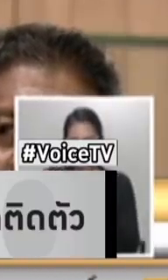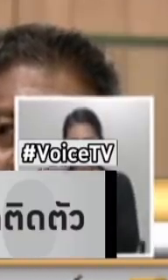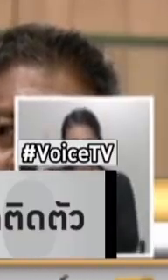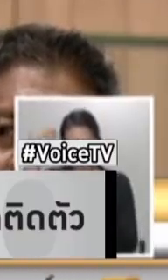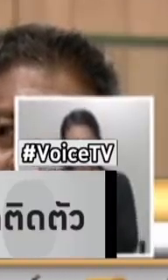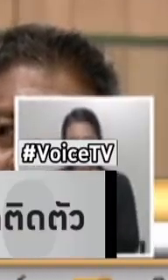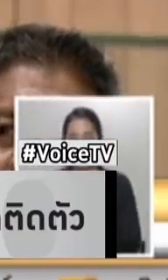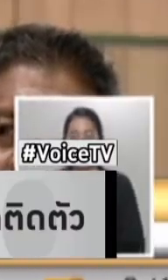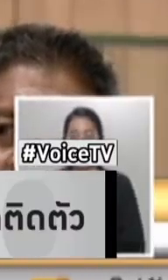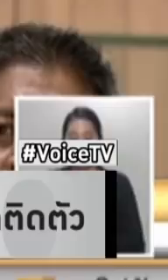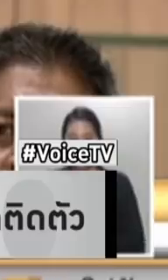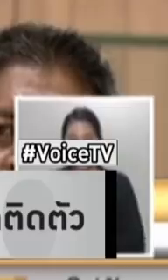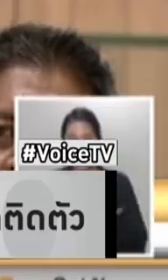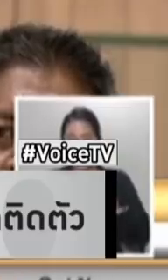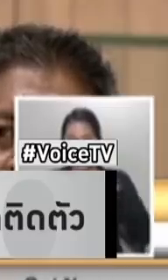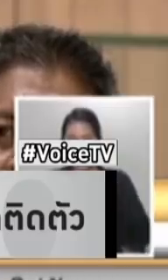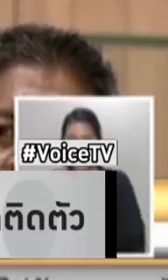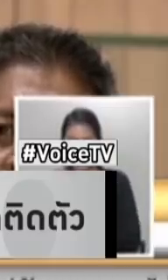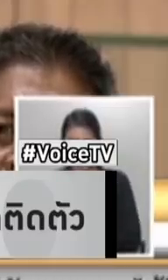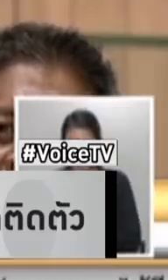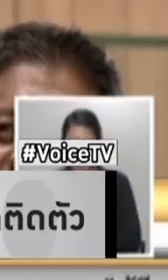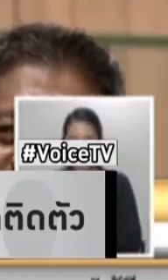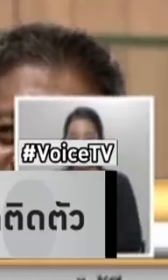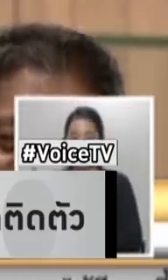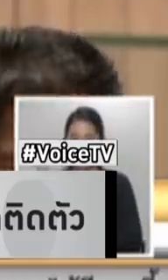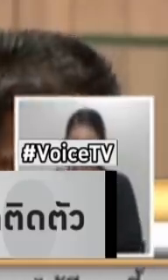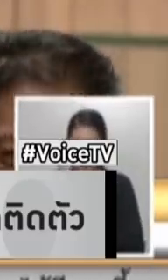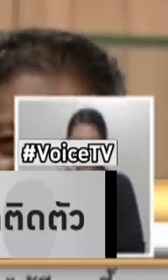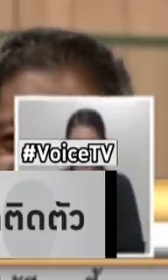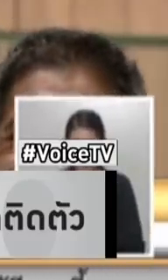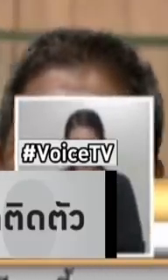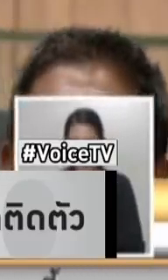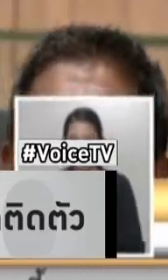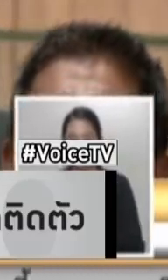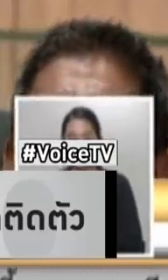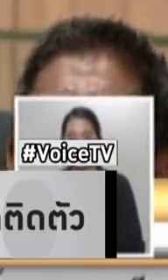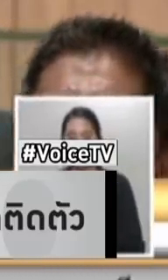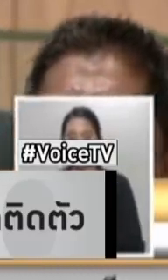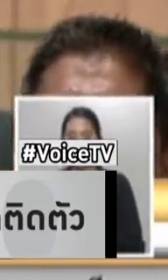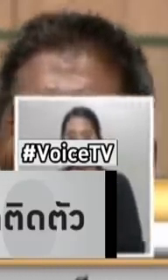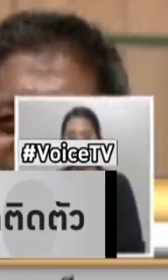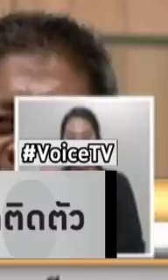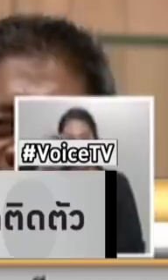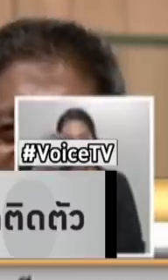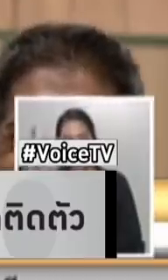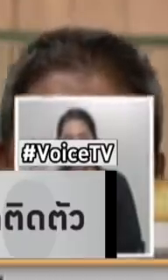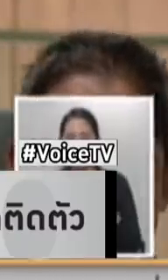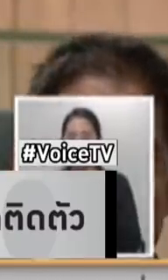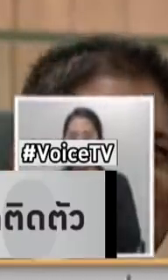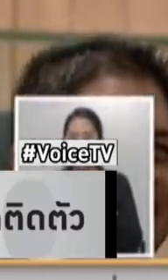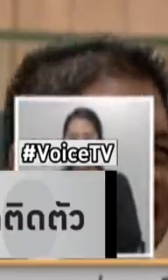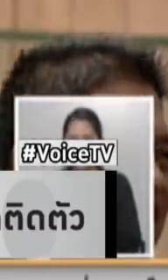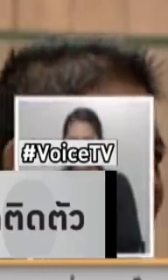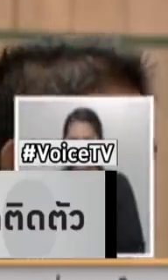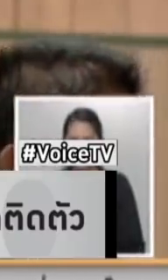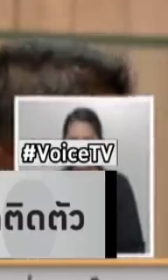สเตรเลียจริงไหมและท่านเคยไปออสเตรเลียไหมท่านประธานกับผมก็ไปตรวจสอบบ้านนอกเหมือนกันนะเพราะนั้นท่านต้